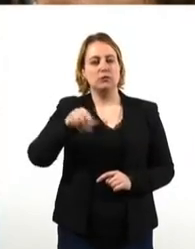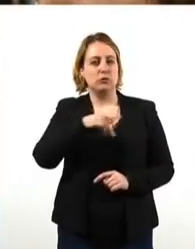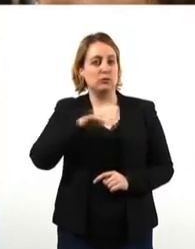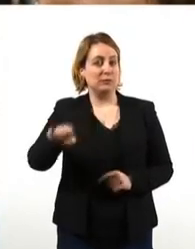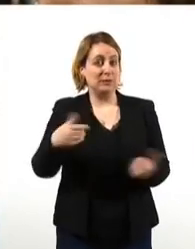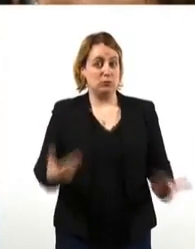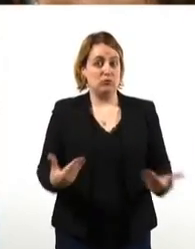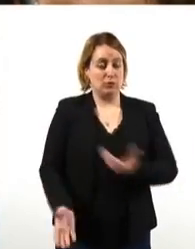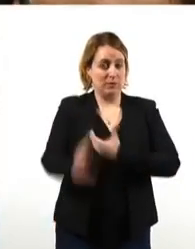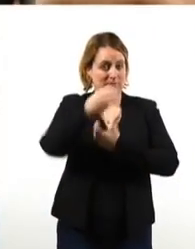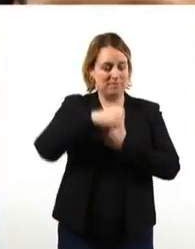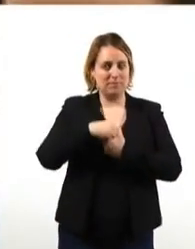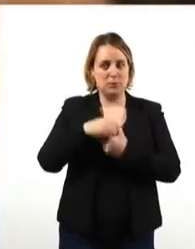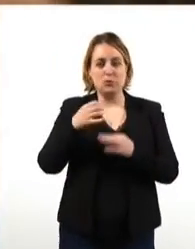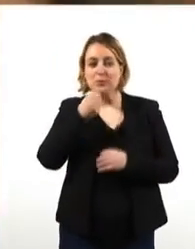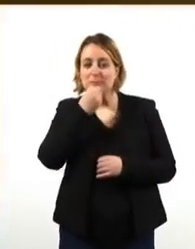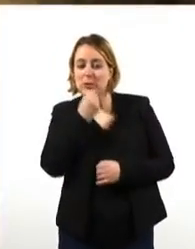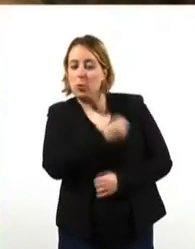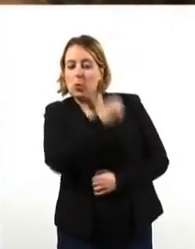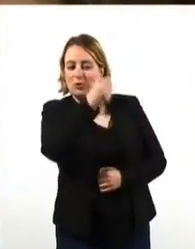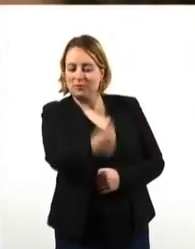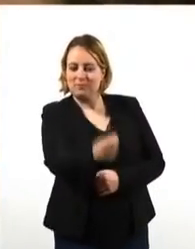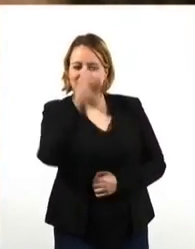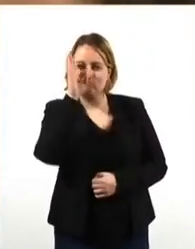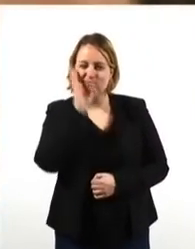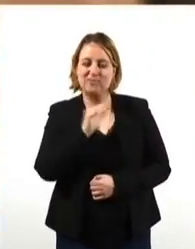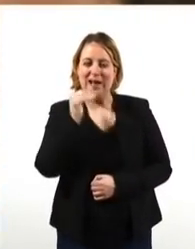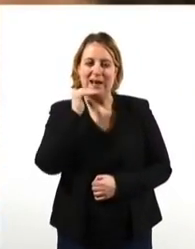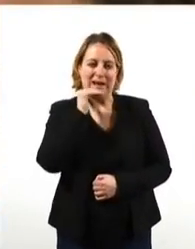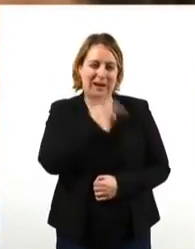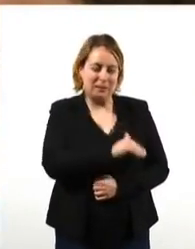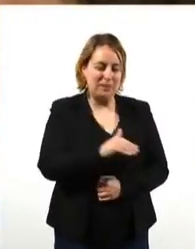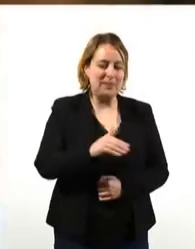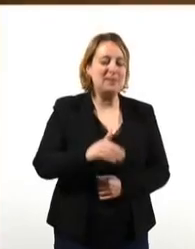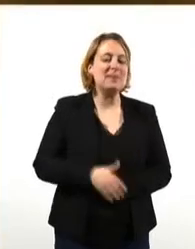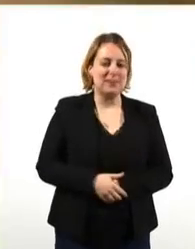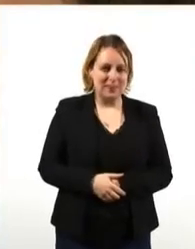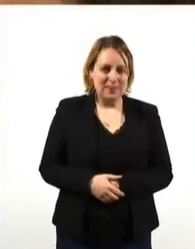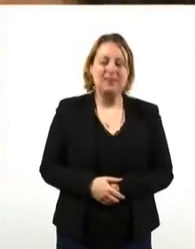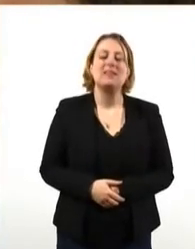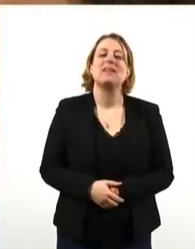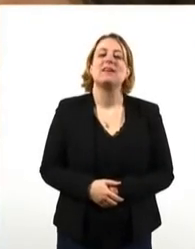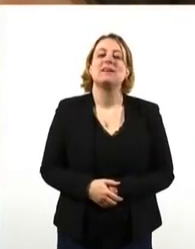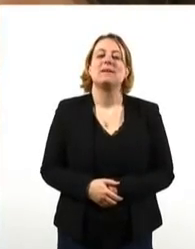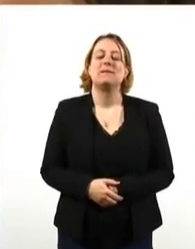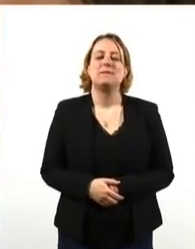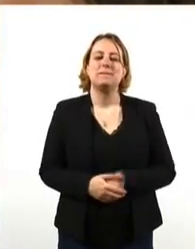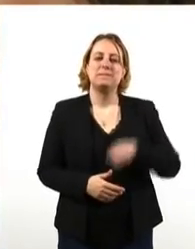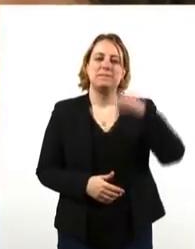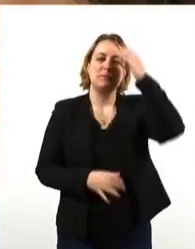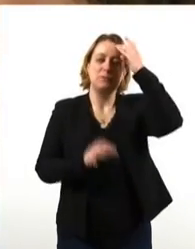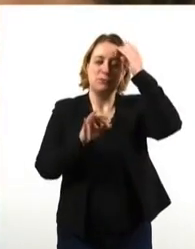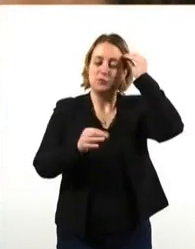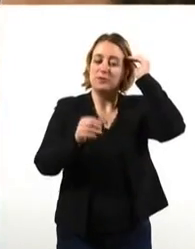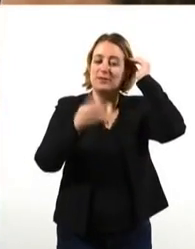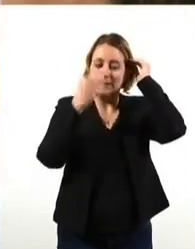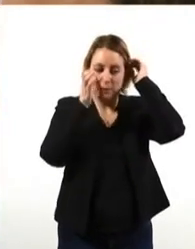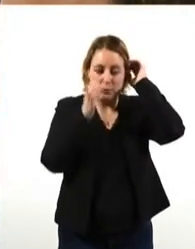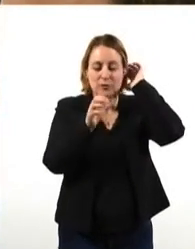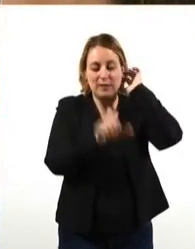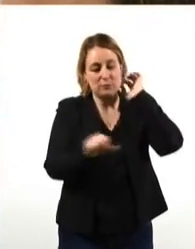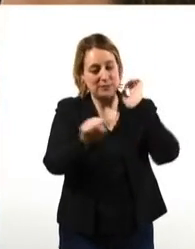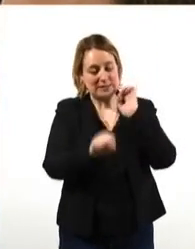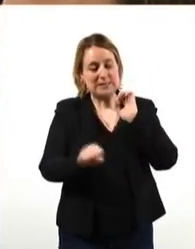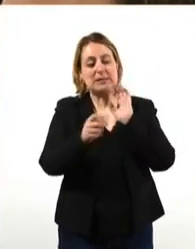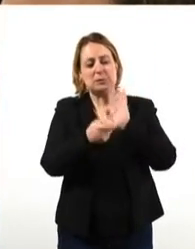nous. Alors, il y a un micro qui va recirculer de manière extrêmement fluide depuis la droite. Et je te laisse la parole, Anne-Sophie. Toi, tu es surtout